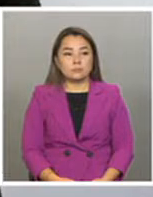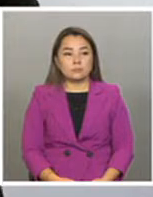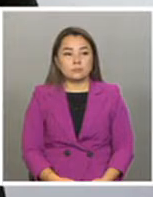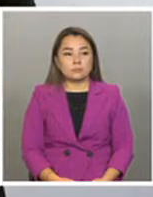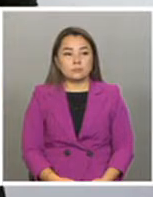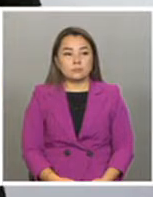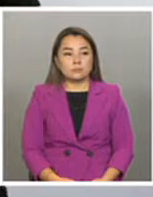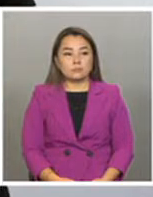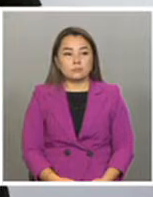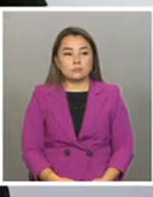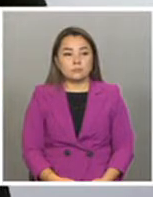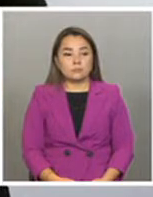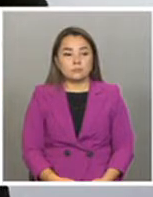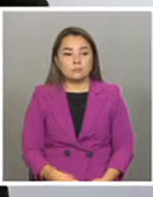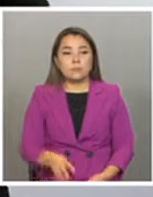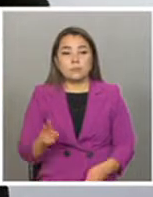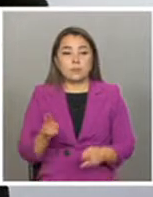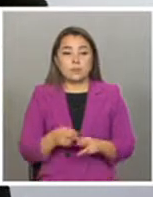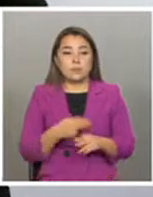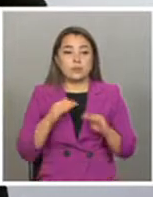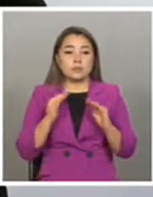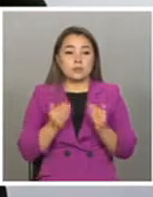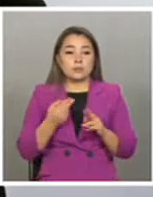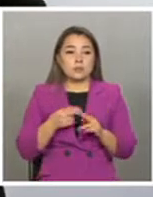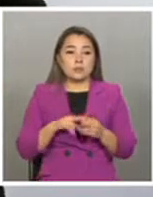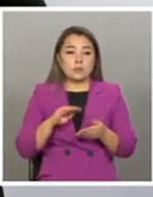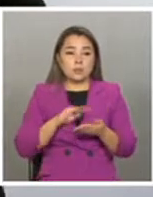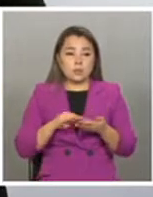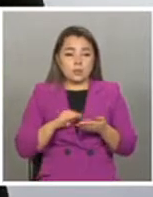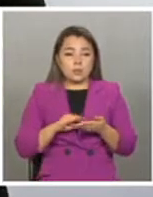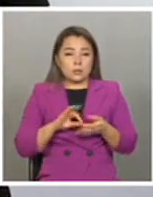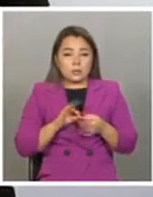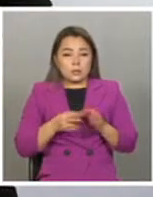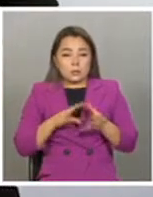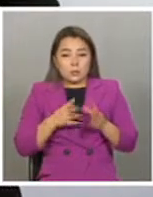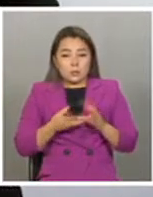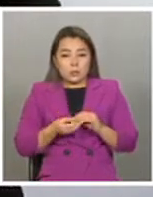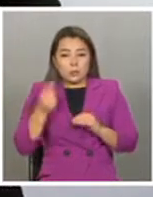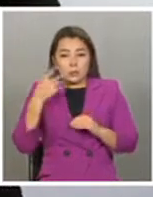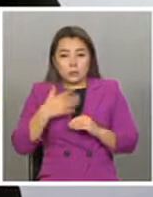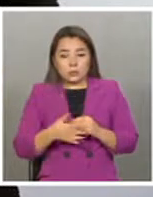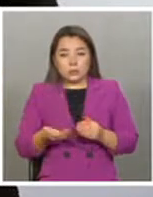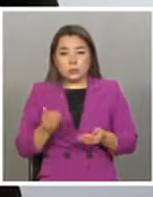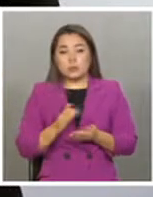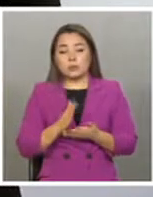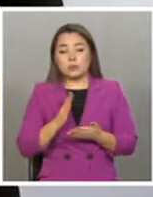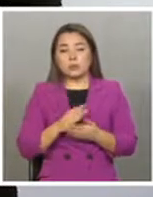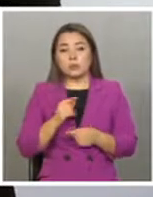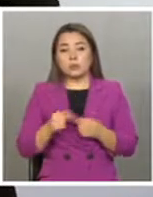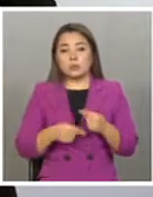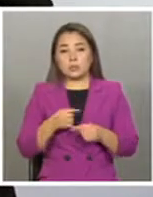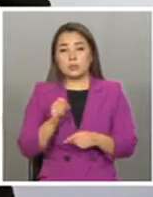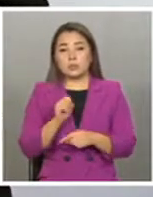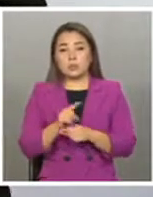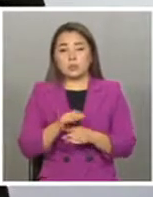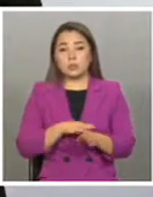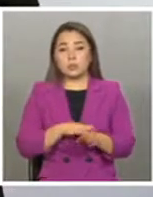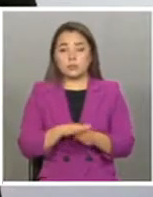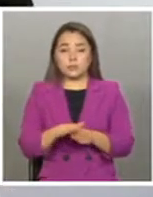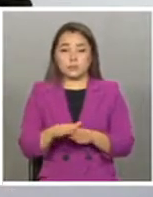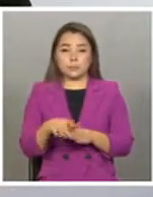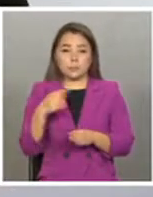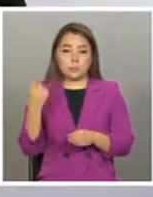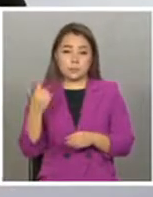сіздермен шектеусіз периодты ондық бөлшегім ұғымымен таныстық. Енді келесі тапсырмаларды орындайық. Бірінші